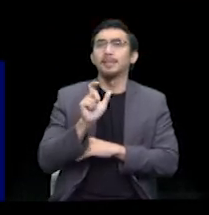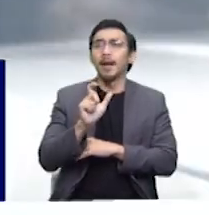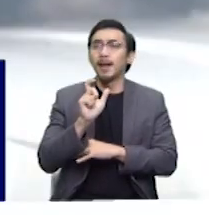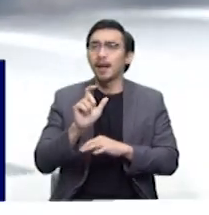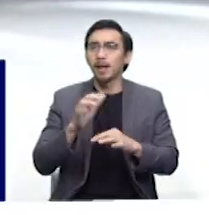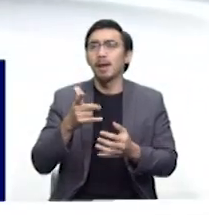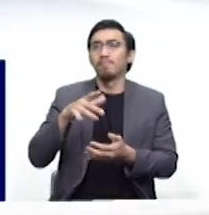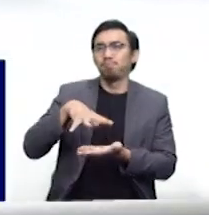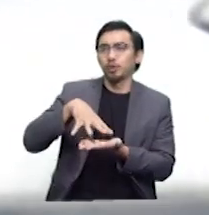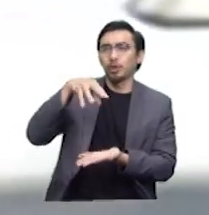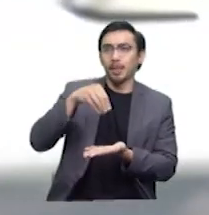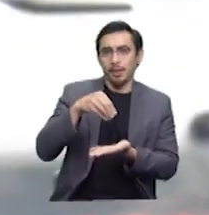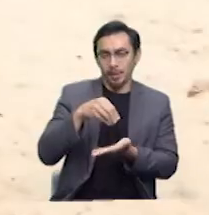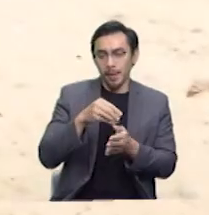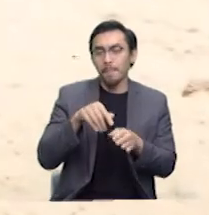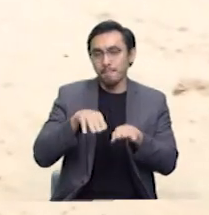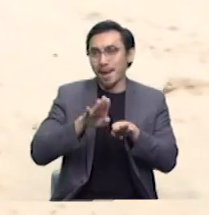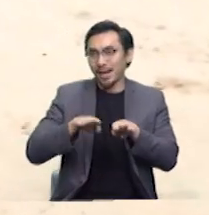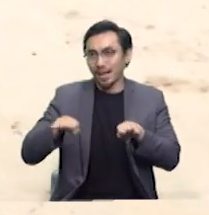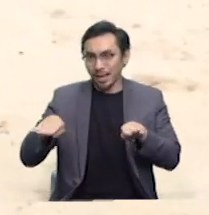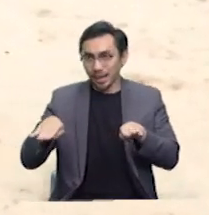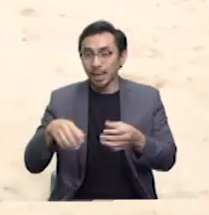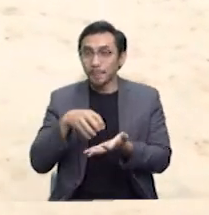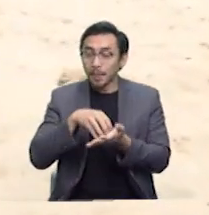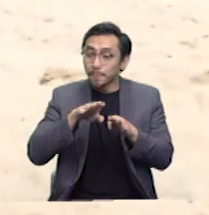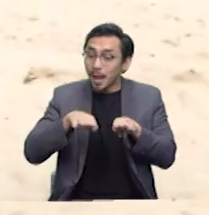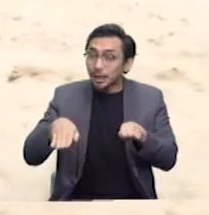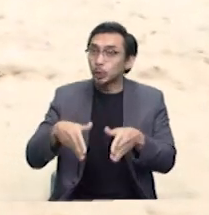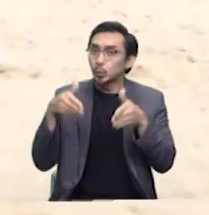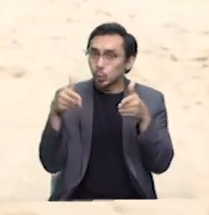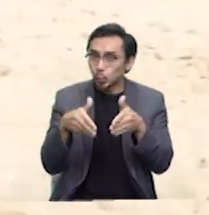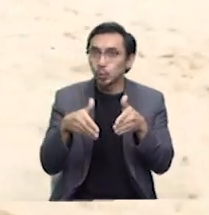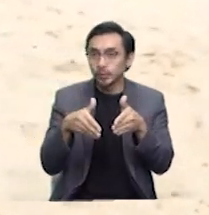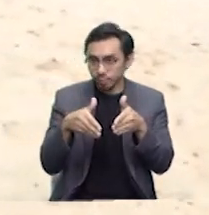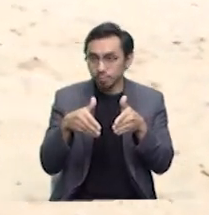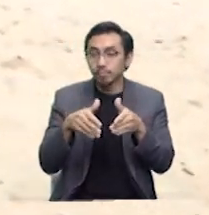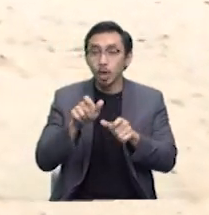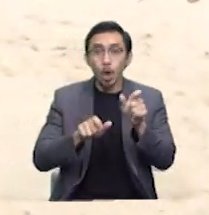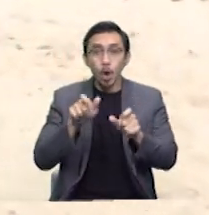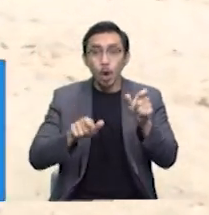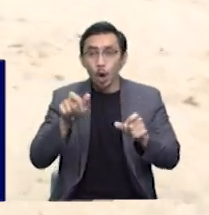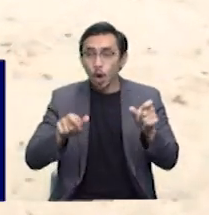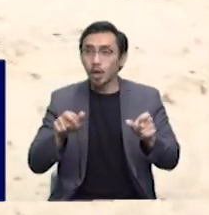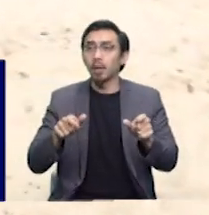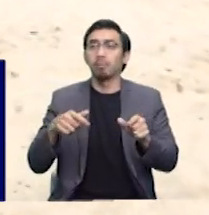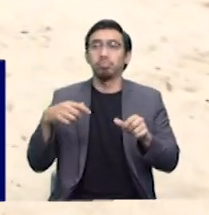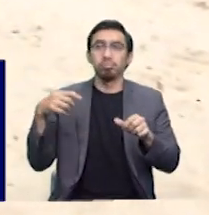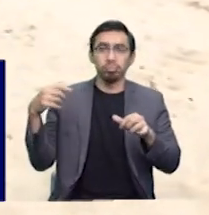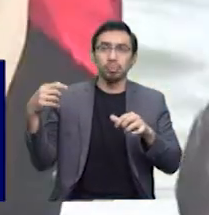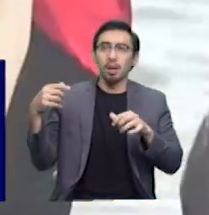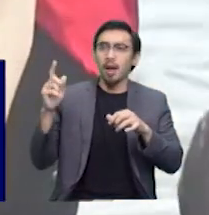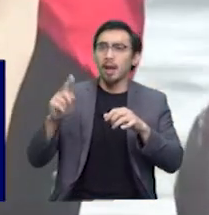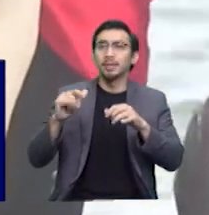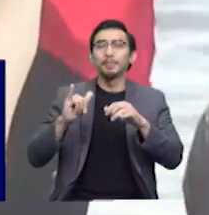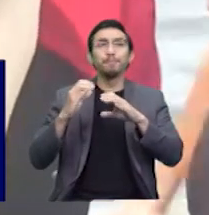area kantong parkir yang telah disediakan. Sementara untuk mobilitas di dalam kawasan Ancol, pengelola menyediakan bus warawiri yang